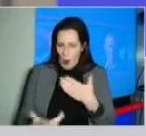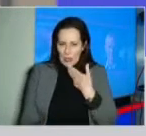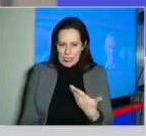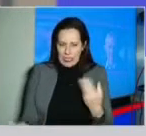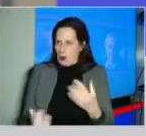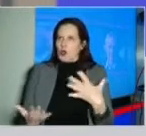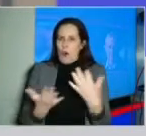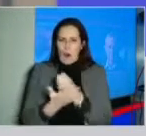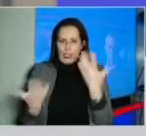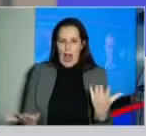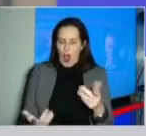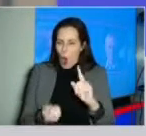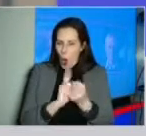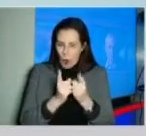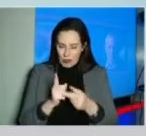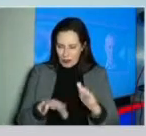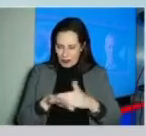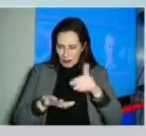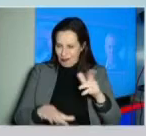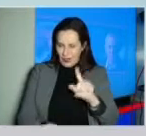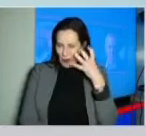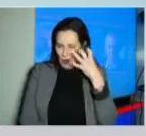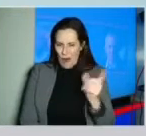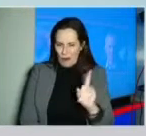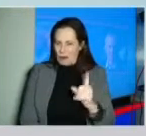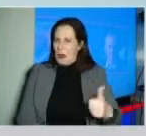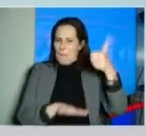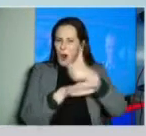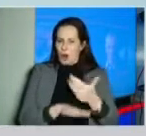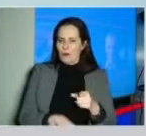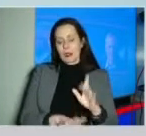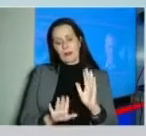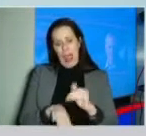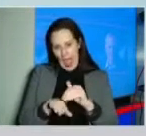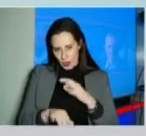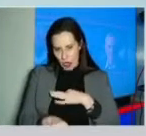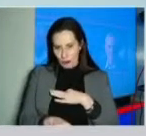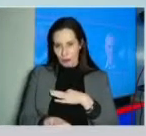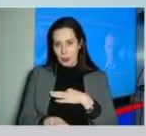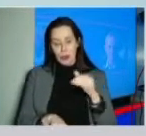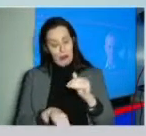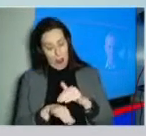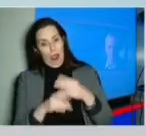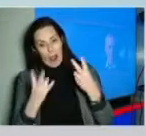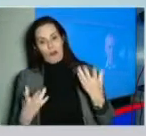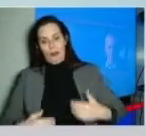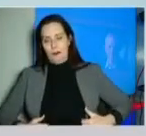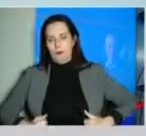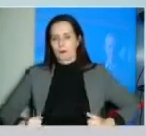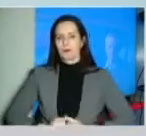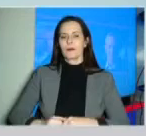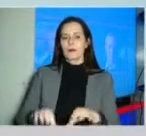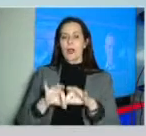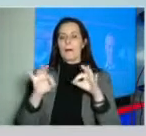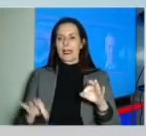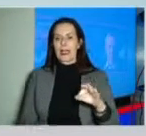כמשהו מוצלח רוטציה זה לא משהו שאוהבים זה לא כל כך ברור מי עומד בראש אבל זה הערת אגב מתחילים, הערה חשובה כן, כן. מתחילים